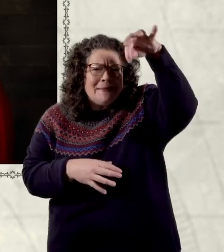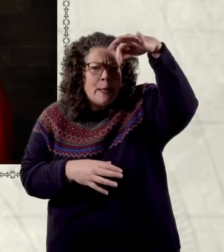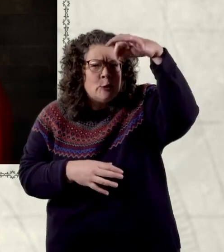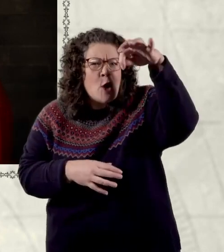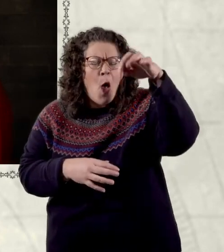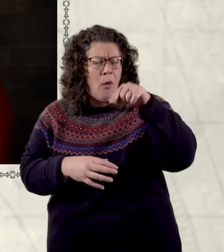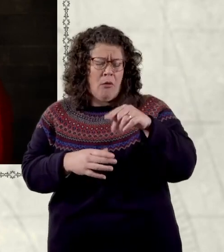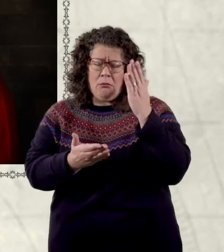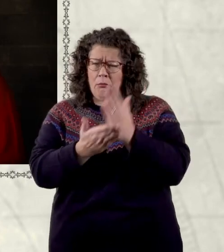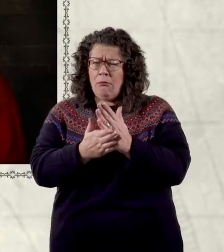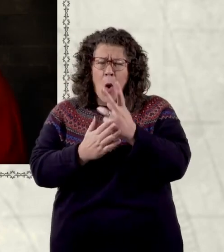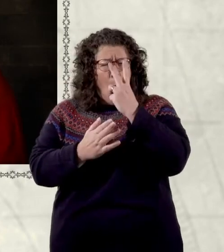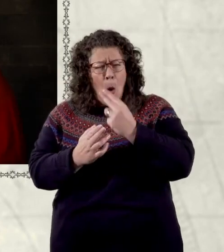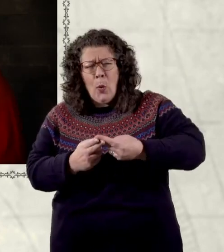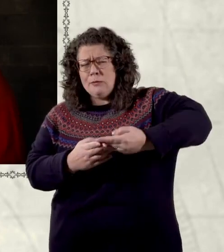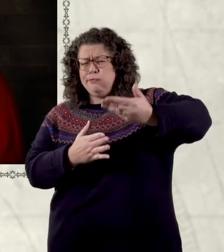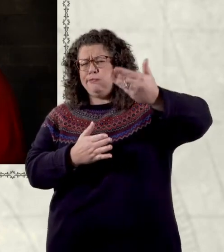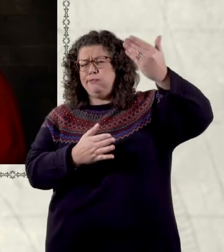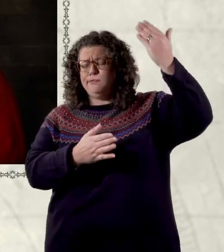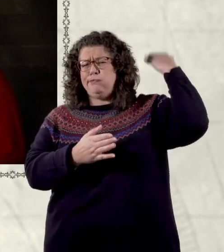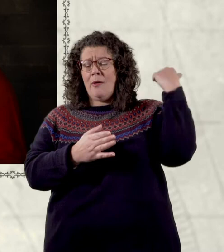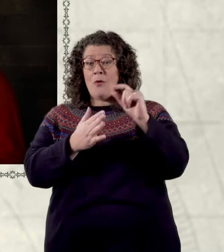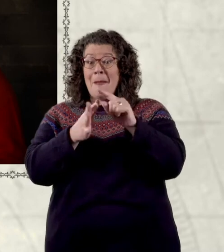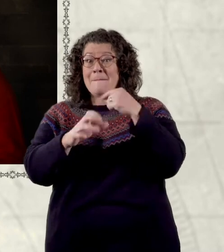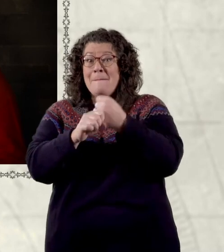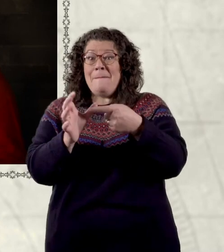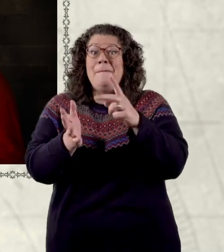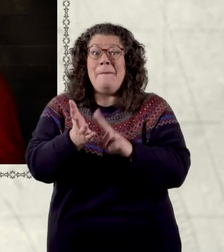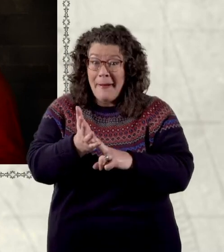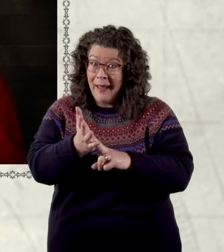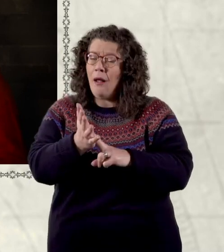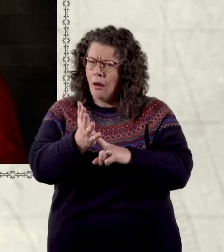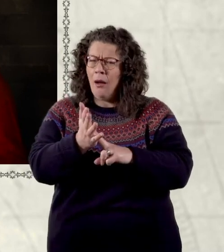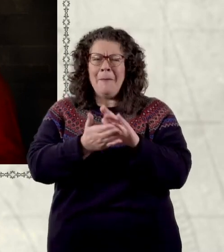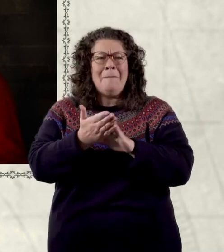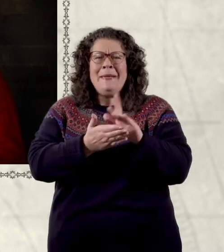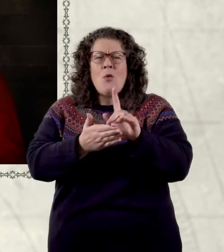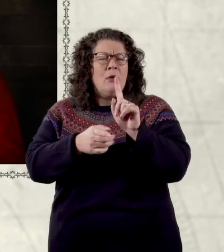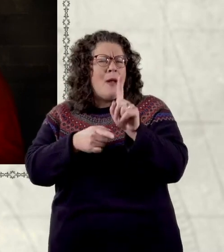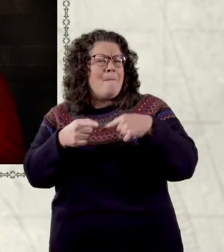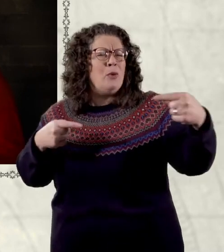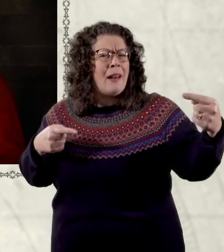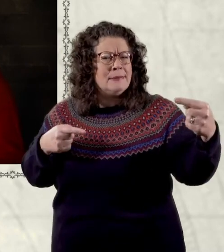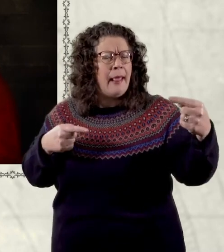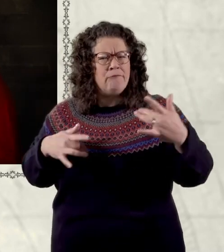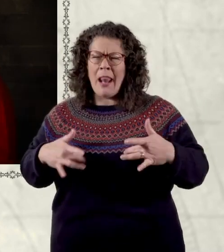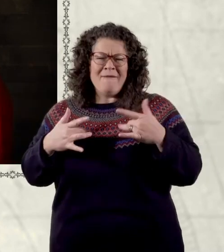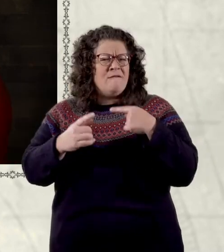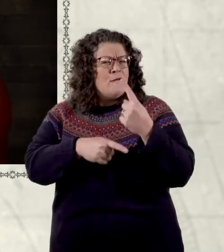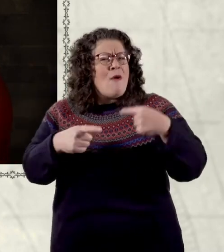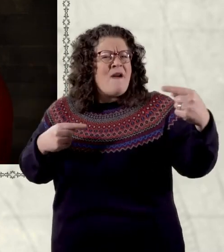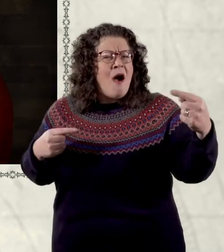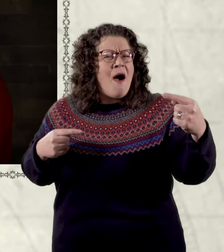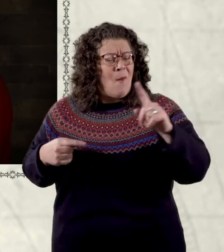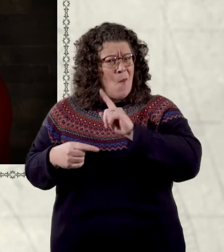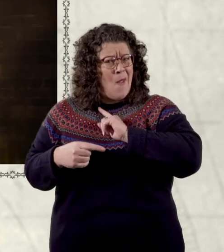hen draddodiad. Oedd y paganiaid yn meddwl bydde fe'n helpu chi fyw am byth gan bod nhw'n wyrdd drwy gydol y